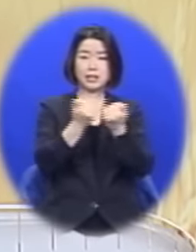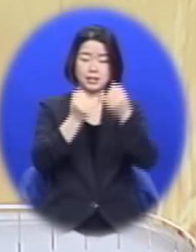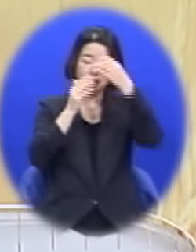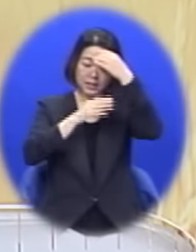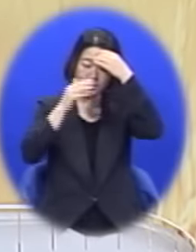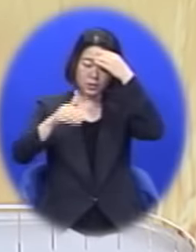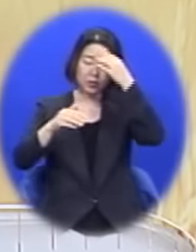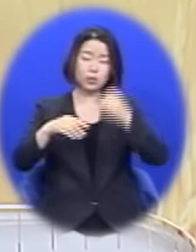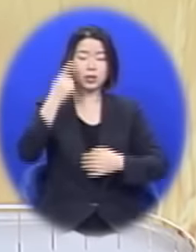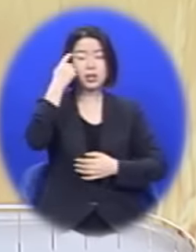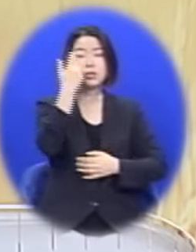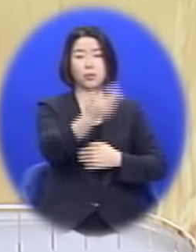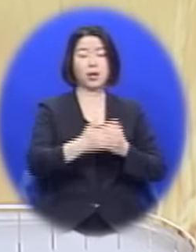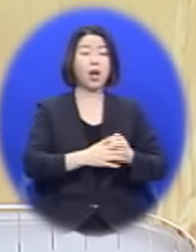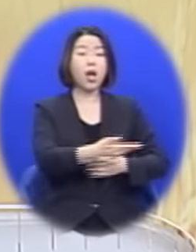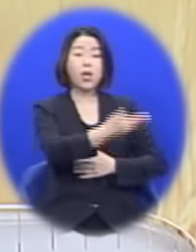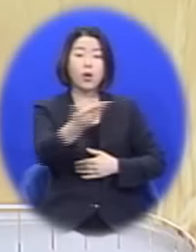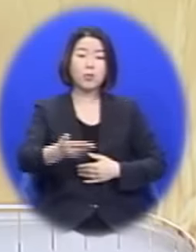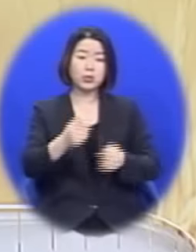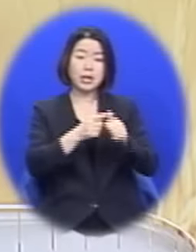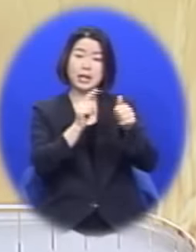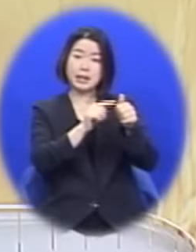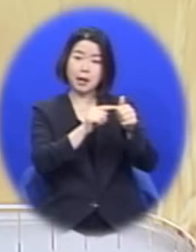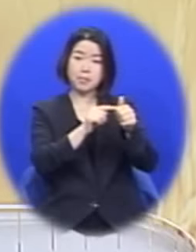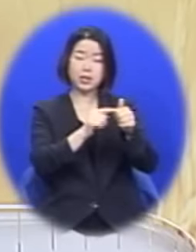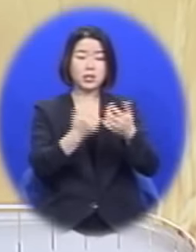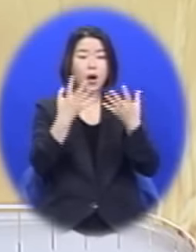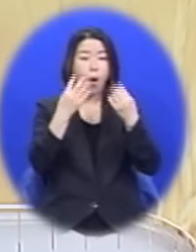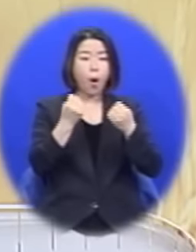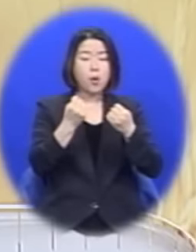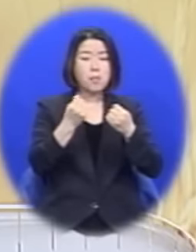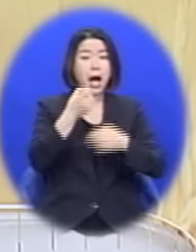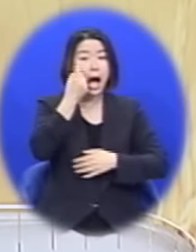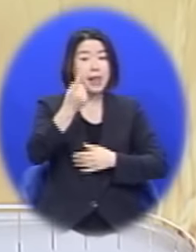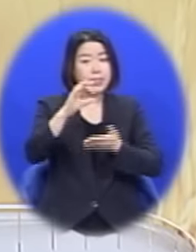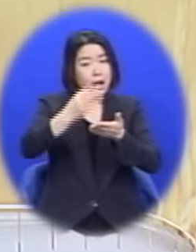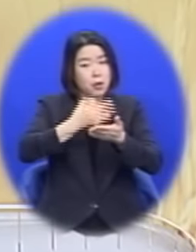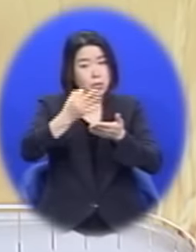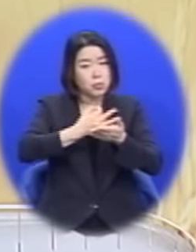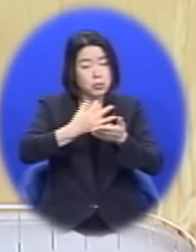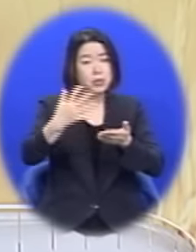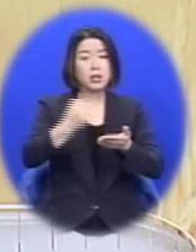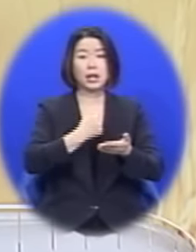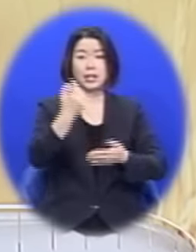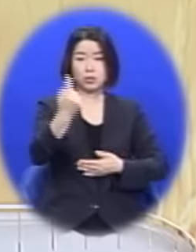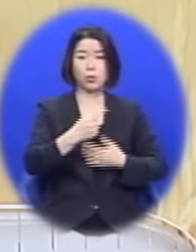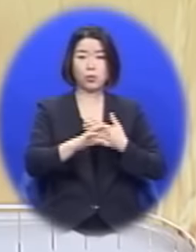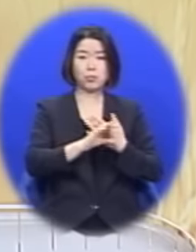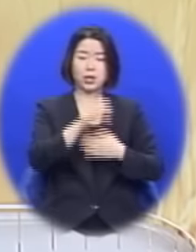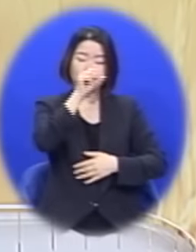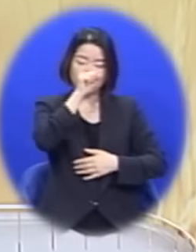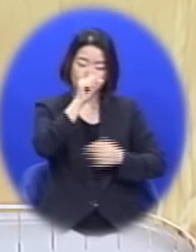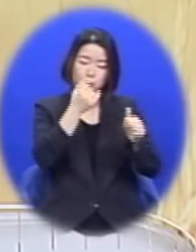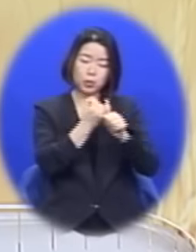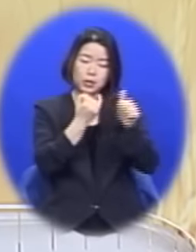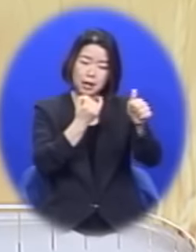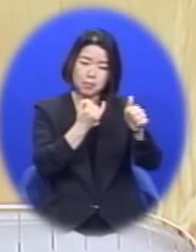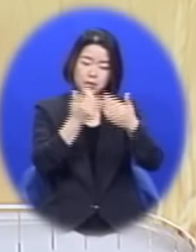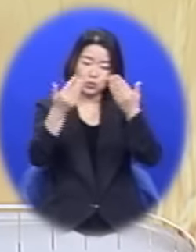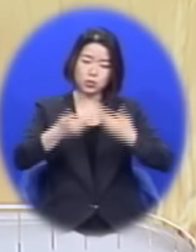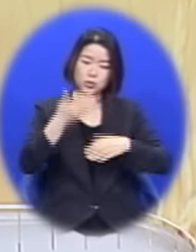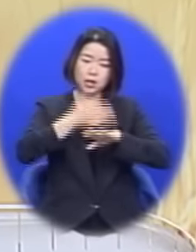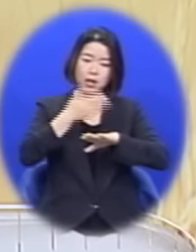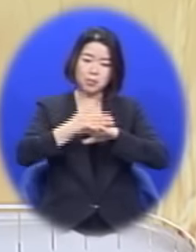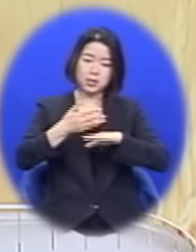질문했어요. 여러분은 남편이 얼마 정도의 월급을 가지고 오면 하나님 좋은 남편 주셔서 감사합니다 그렇게